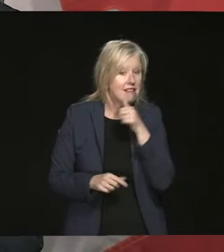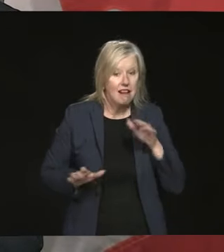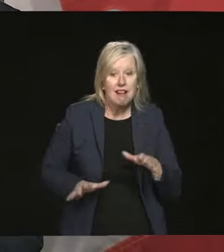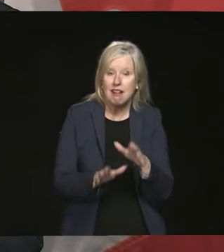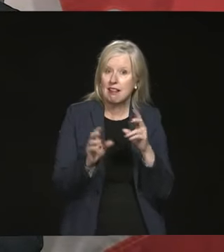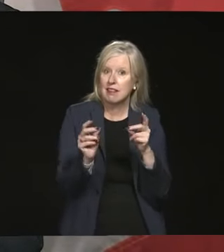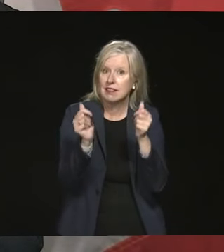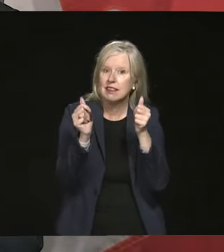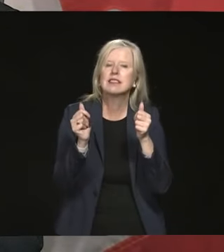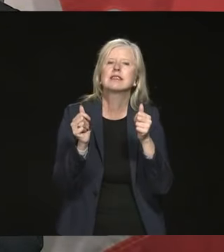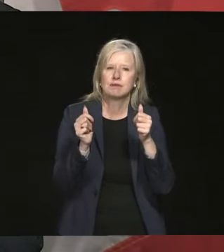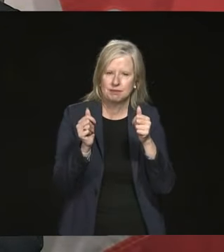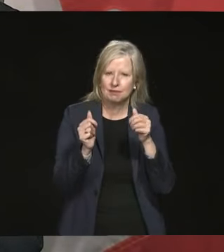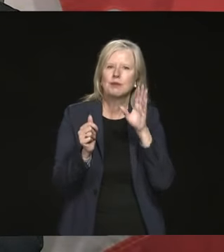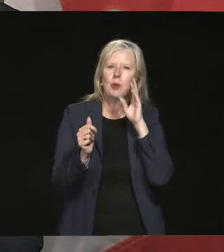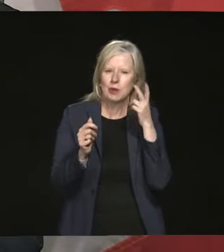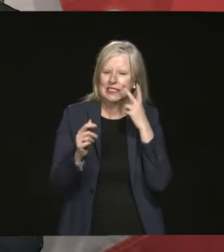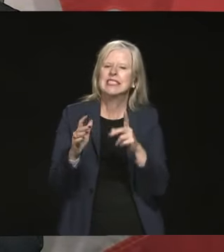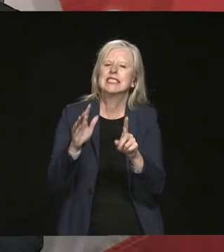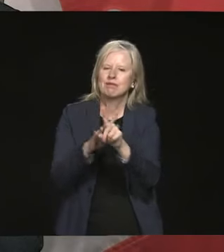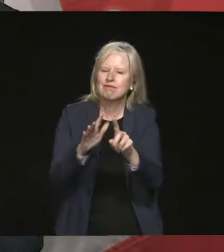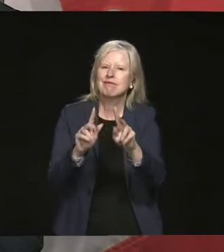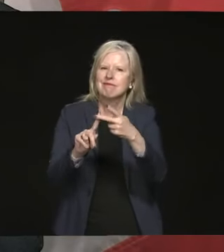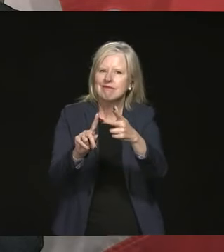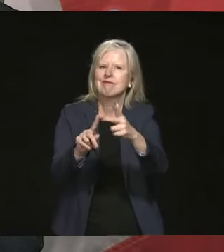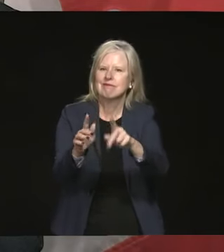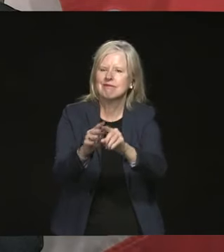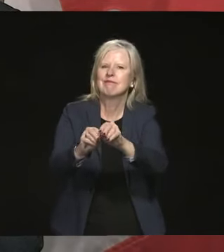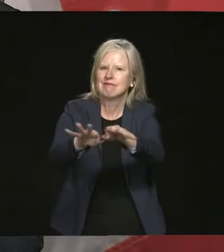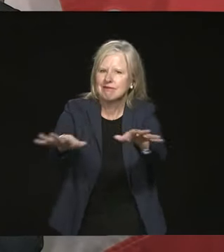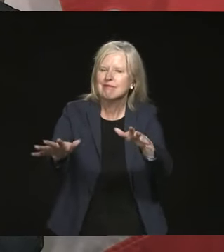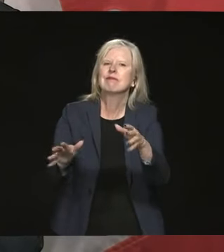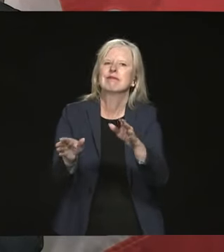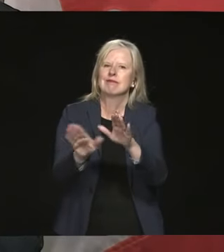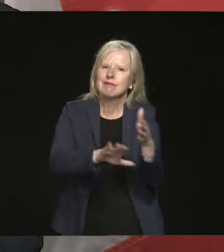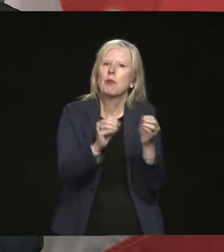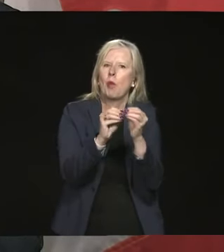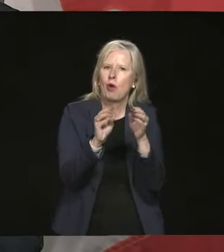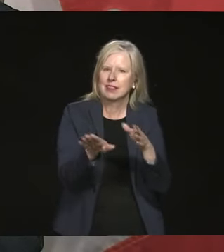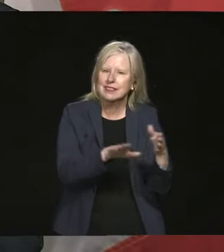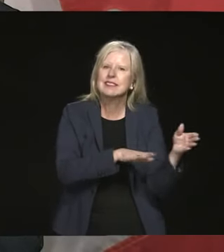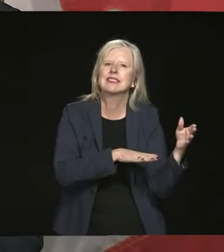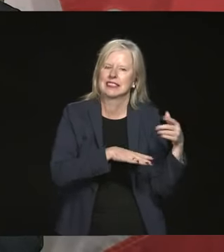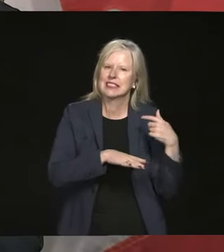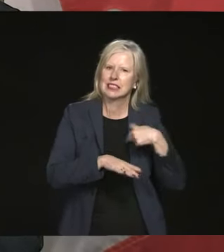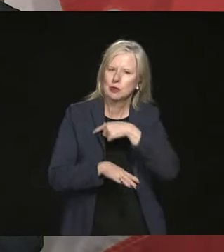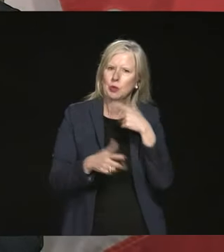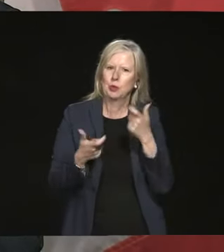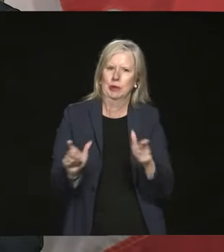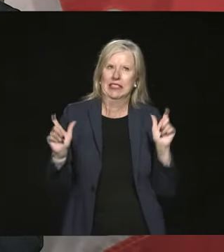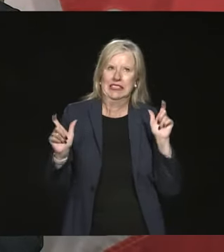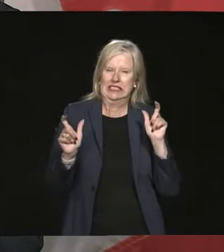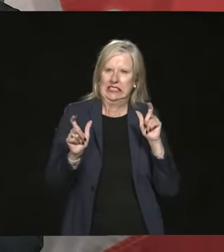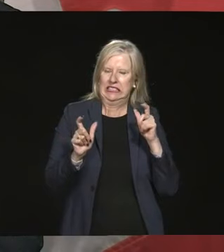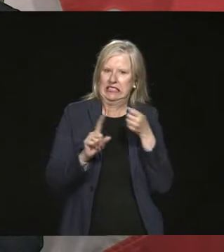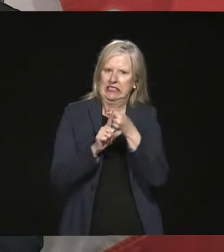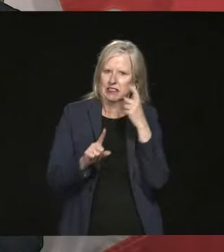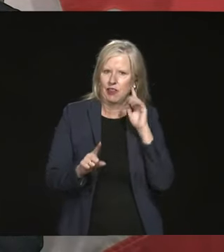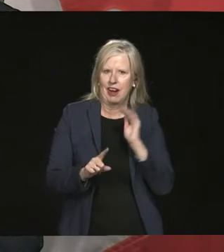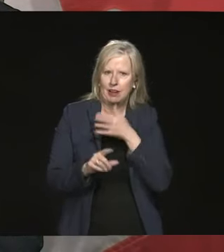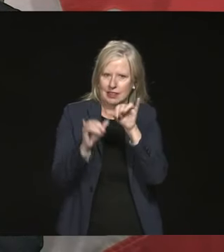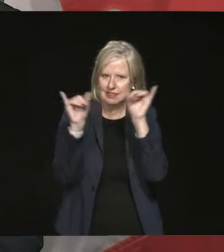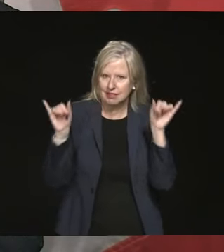répercussions and plus avoidable importantes deaths sur with la broader société et societal la santé publique and public health ira en implications. augmentant. Certaines municipalités ont agi